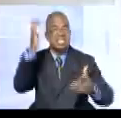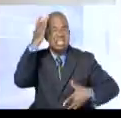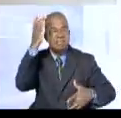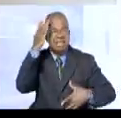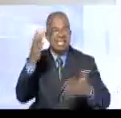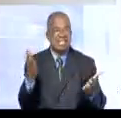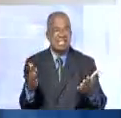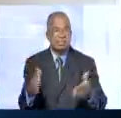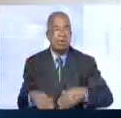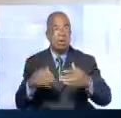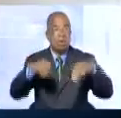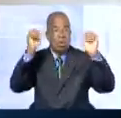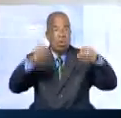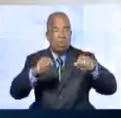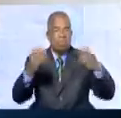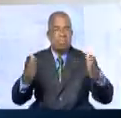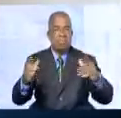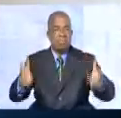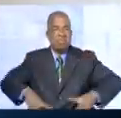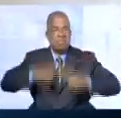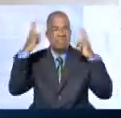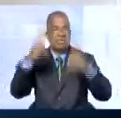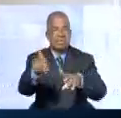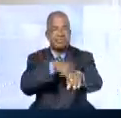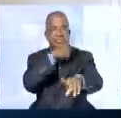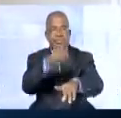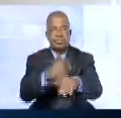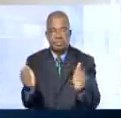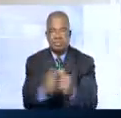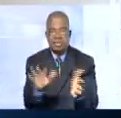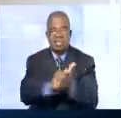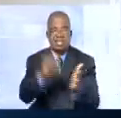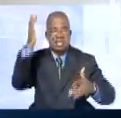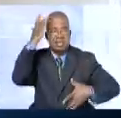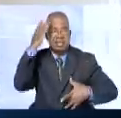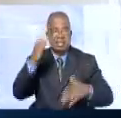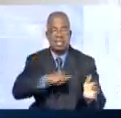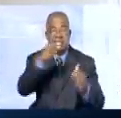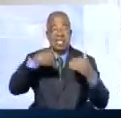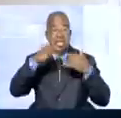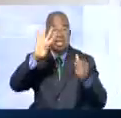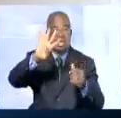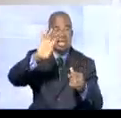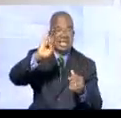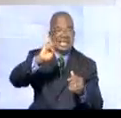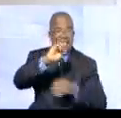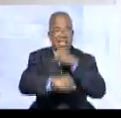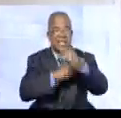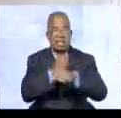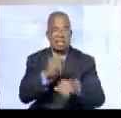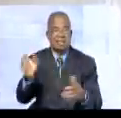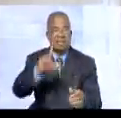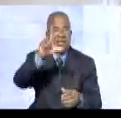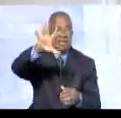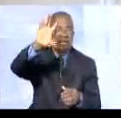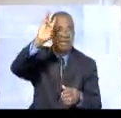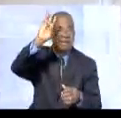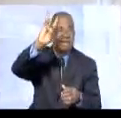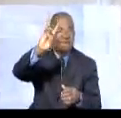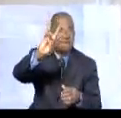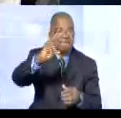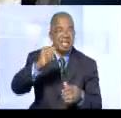fatalité. On peut vivre longtemps avec le diabète. J'ai 40 ans aujourd'hui. Ça fait 26 ans que je